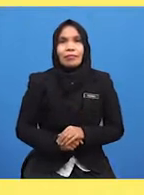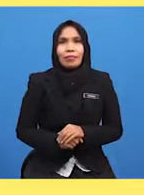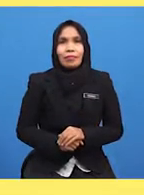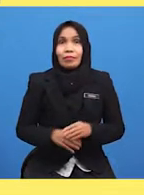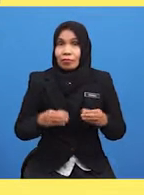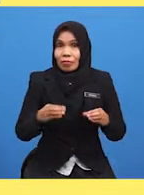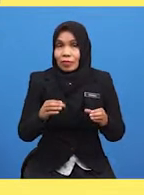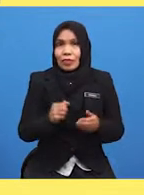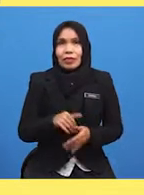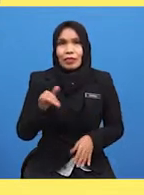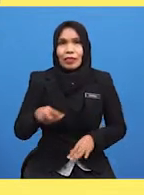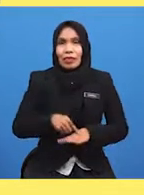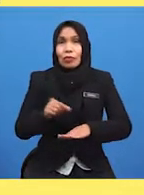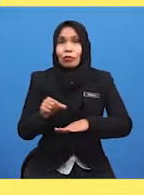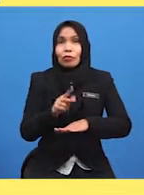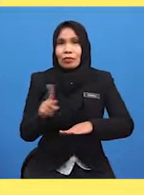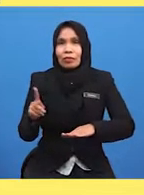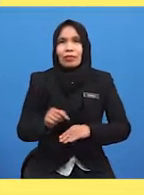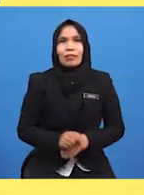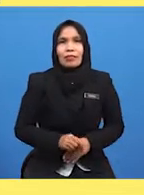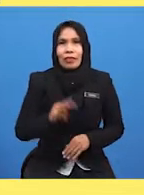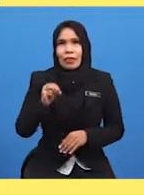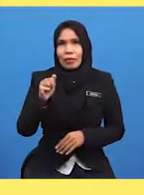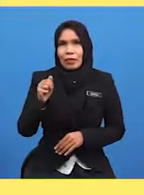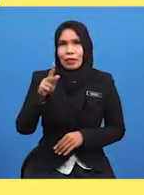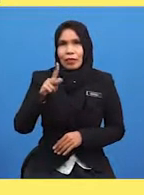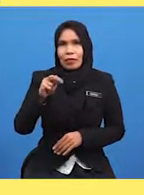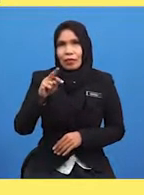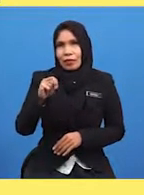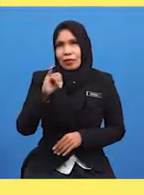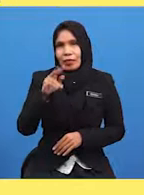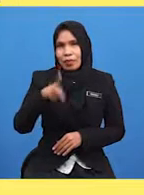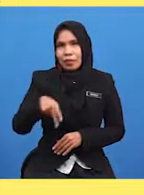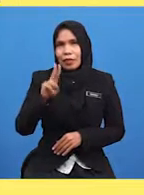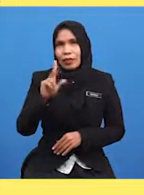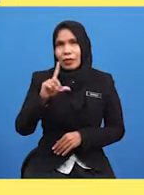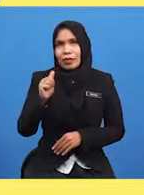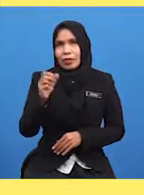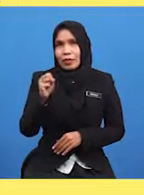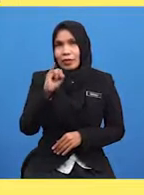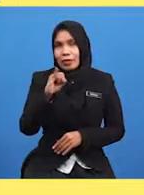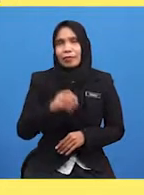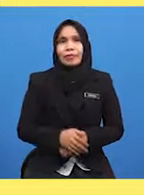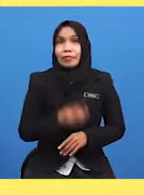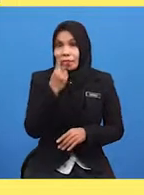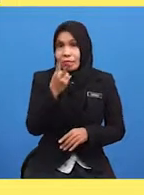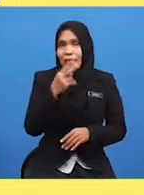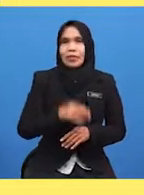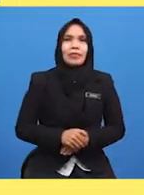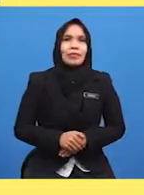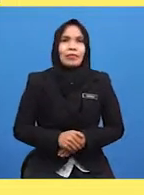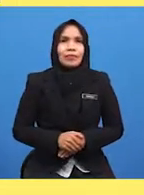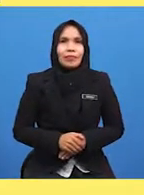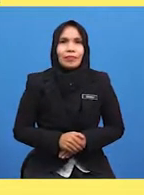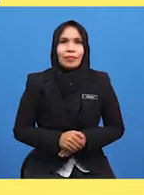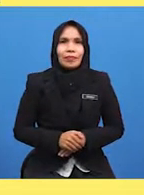setuju yang digunakan British di Sungai Ujung ialah manipulasi politik perhatikan simbol yang cek gunakan